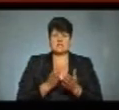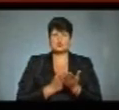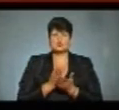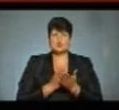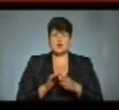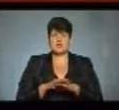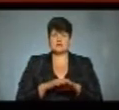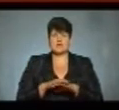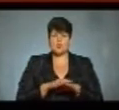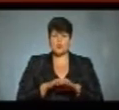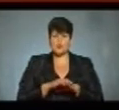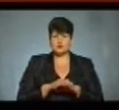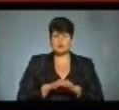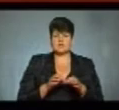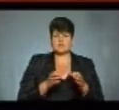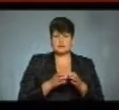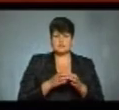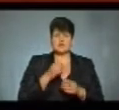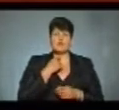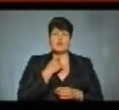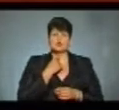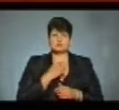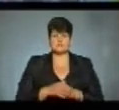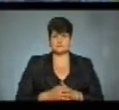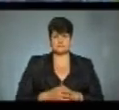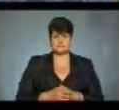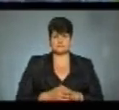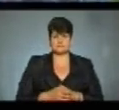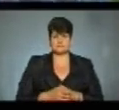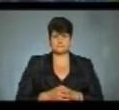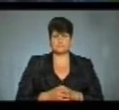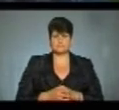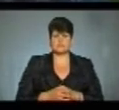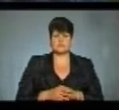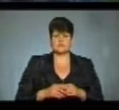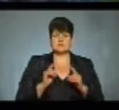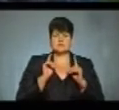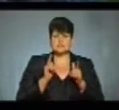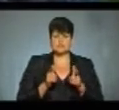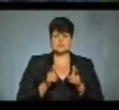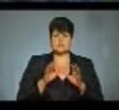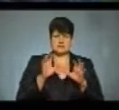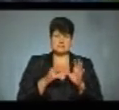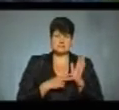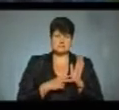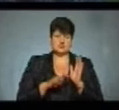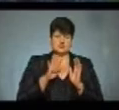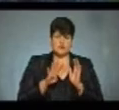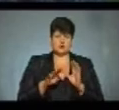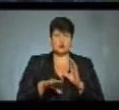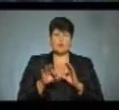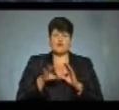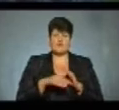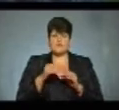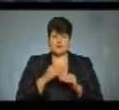та агітаційні листівки від партії «Голос». Відповідно до статті 74 закону України про вибори народних депутатів